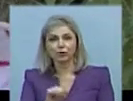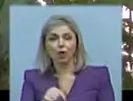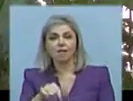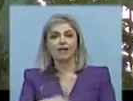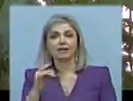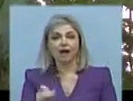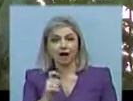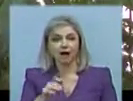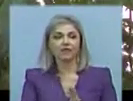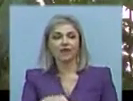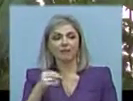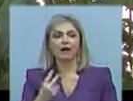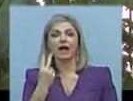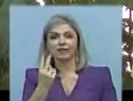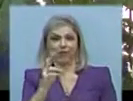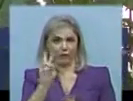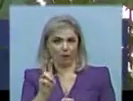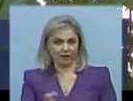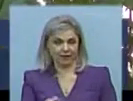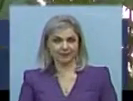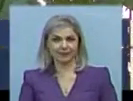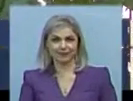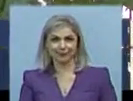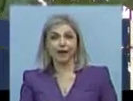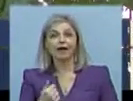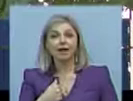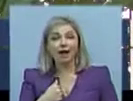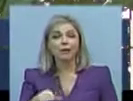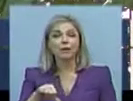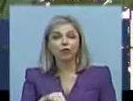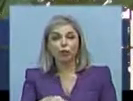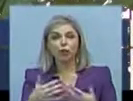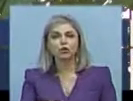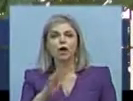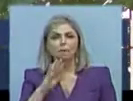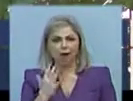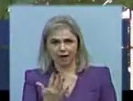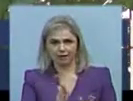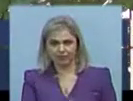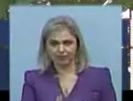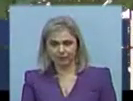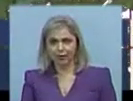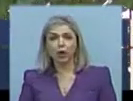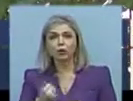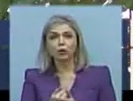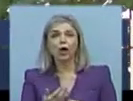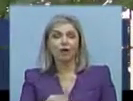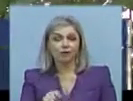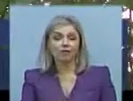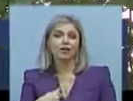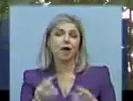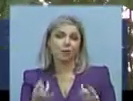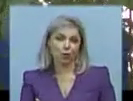номінації. Я приймаю участь вже 5-й рік. До цього я просто полюбляла